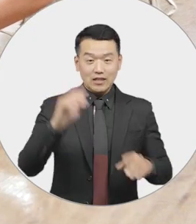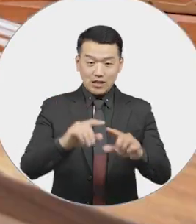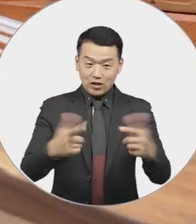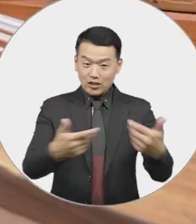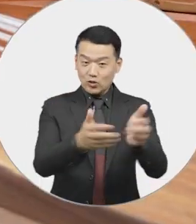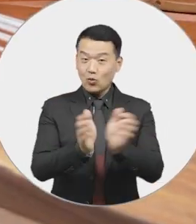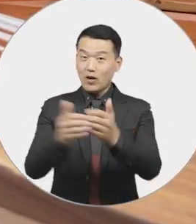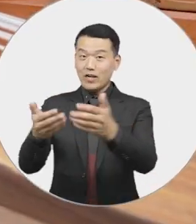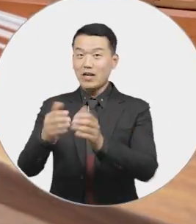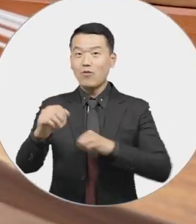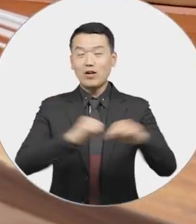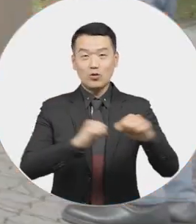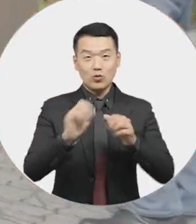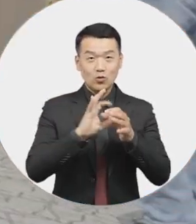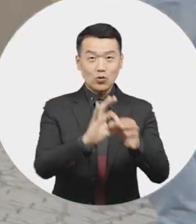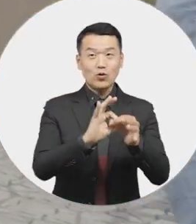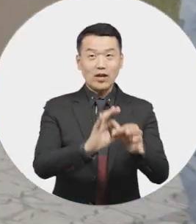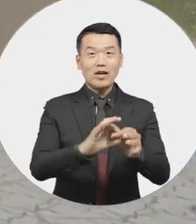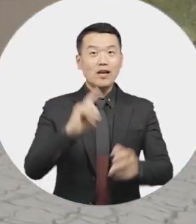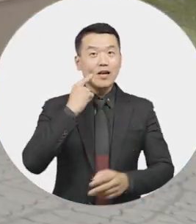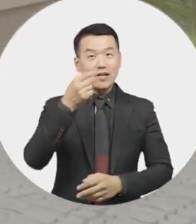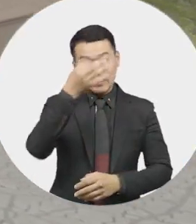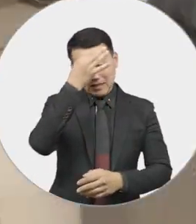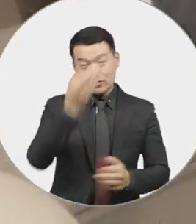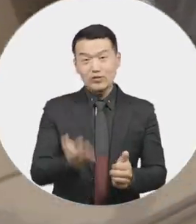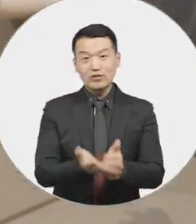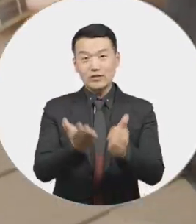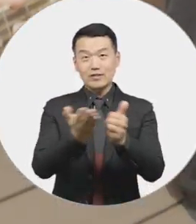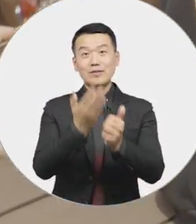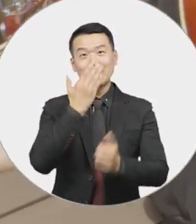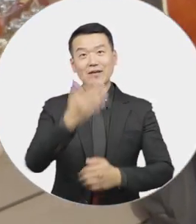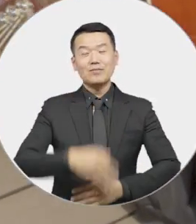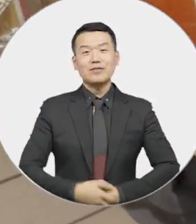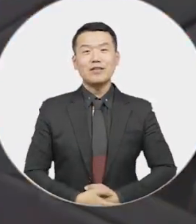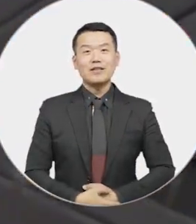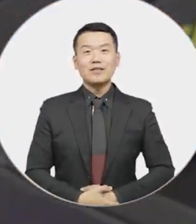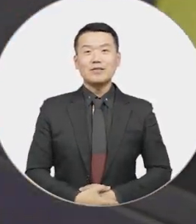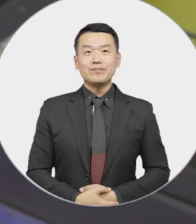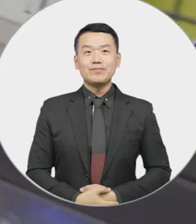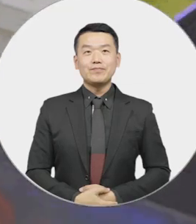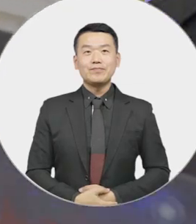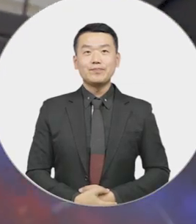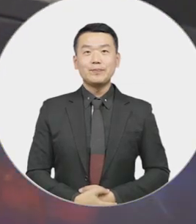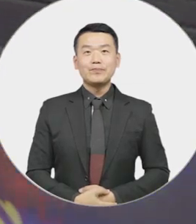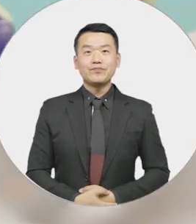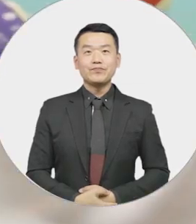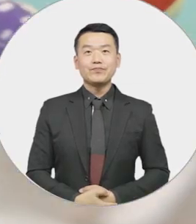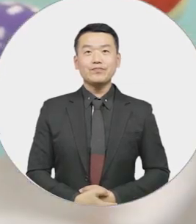학생들이 다양한 동아리 활동을 통해 꿈과 끼를 찾고 예술적 재능을 키웁니다.